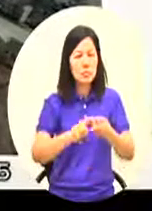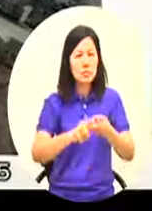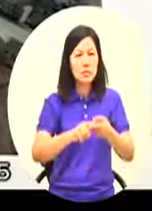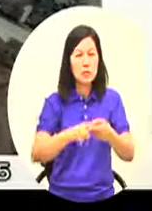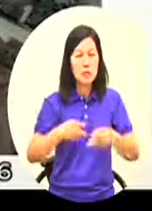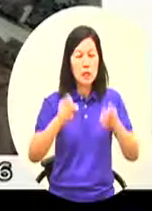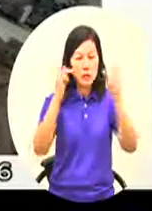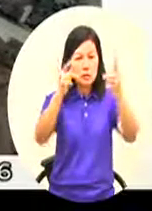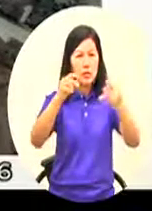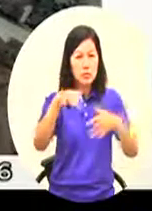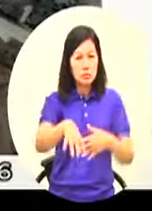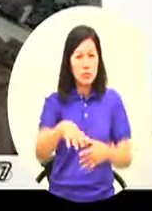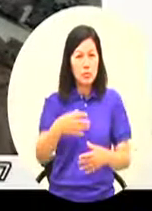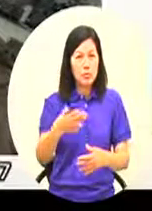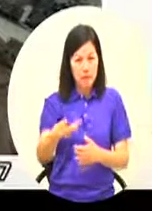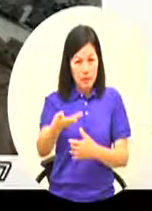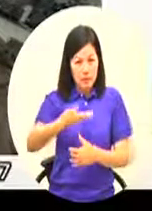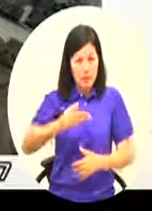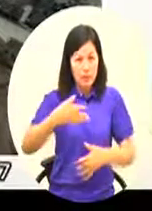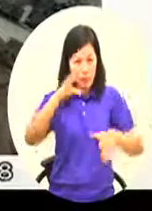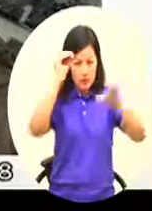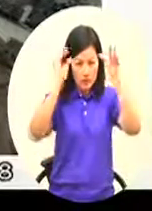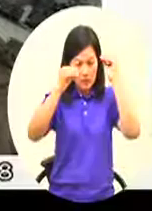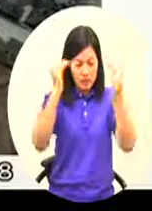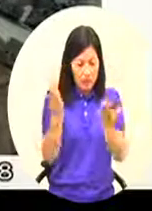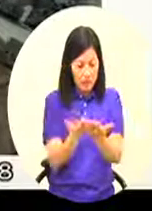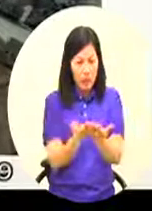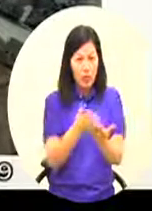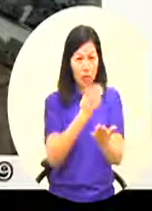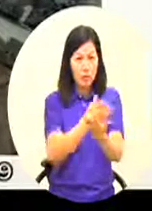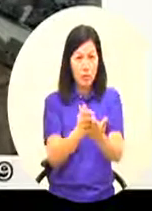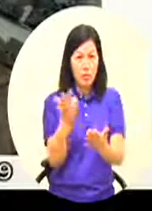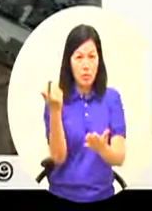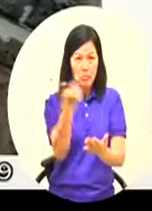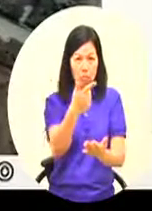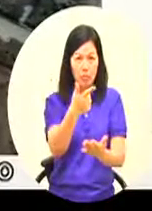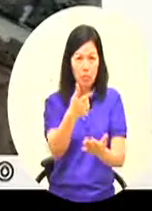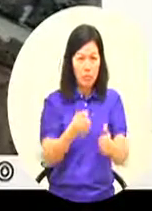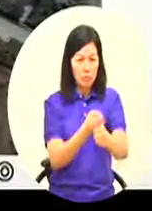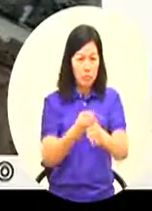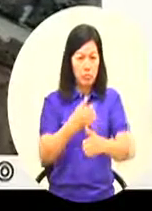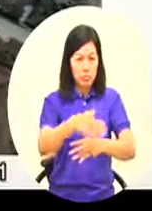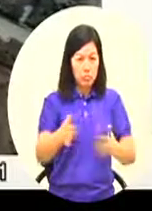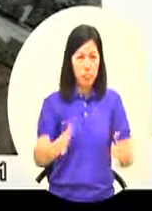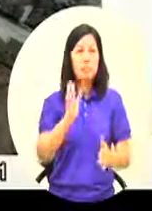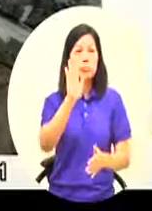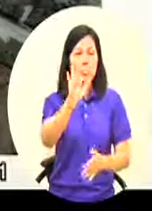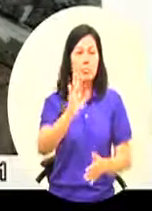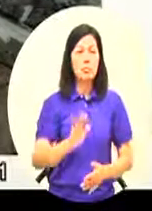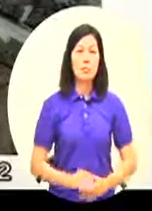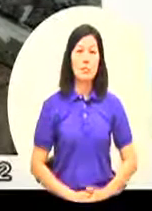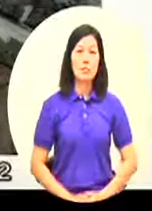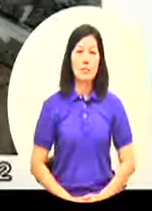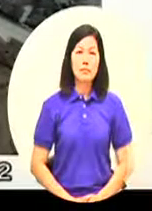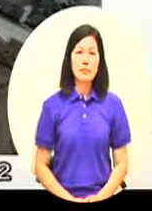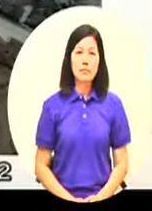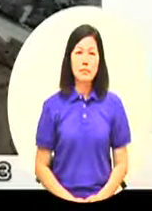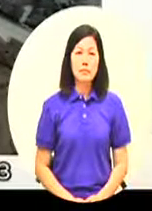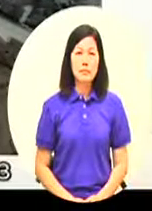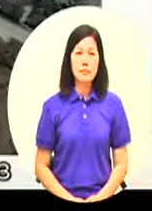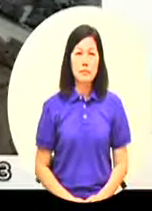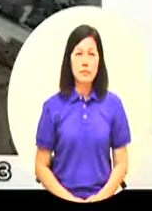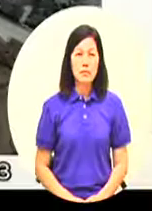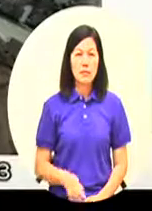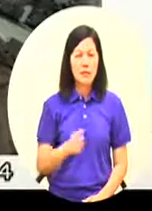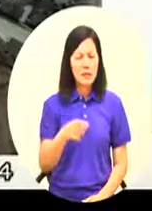我的资料是，好像有六个在控制室，还是更多，我不确定哦。大概沿路争议